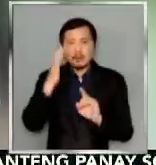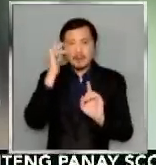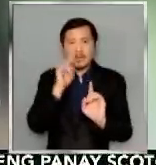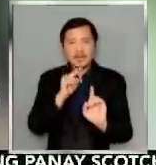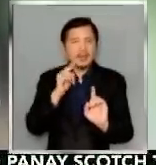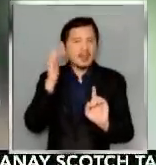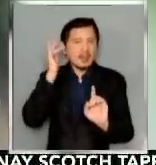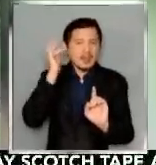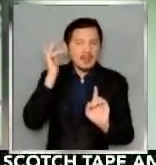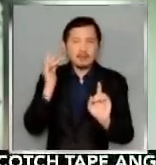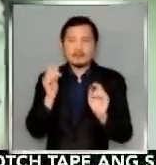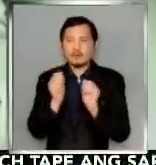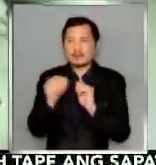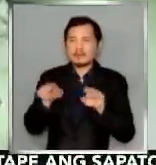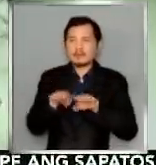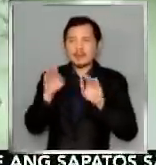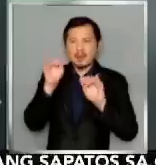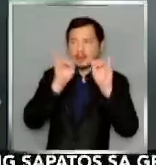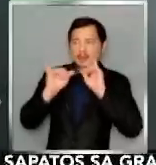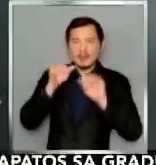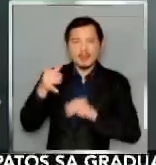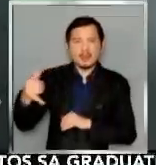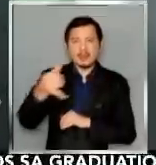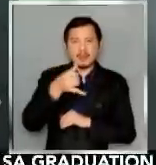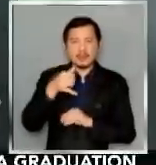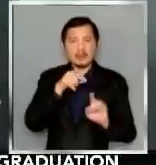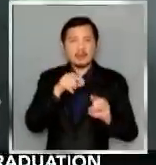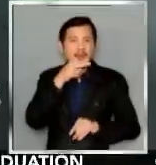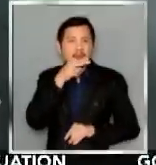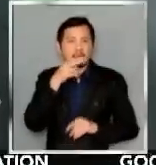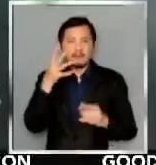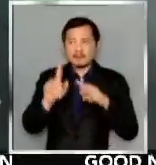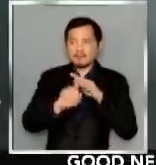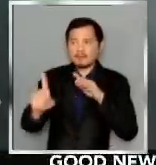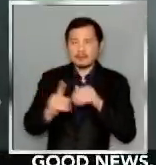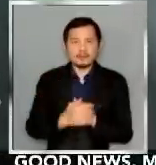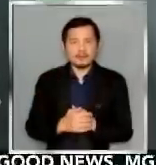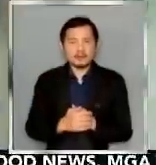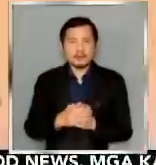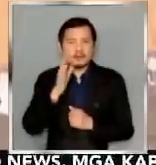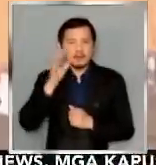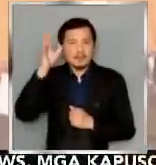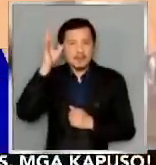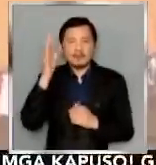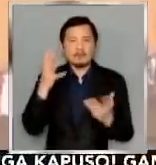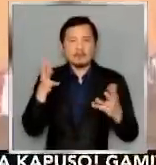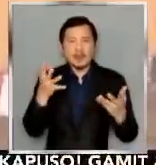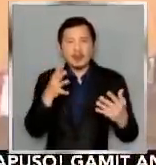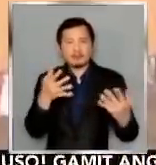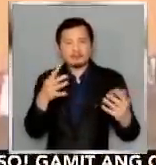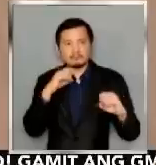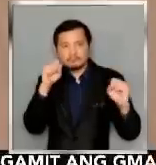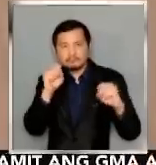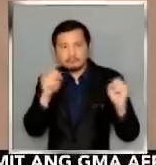may kainuman. Agad na tumakas ang suspect, hindi na raw maghahabla ang mga magulang ng biktima at suspect. May nakitang